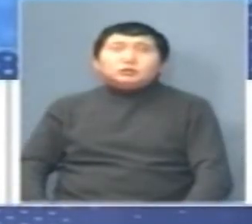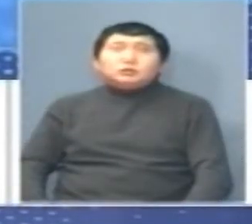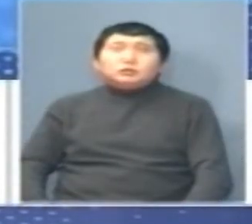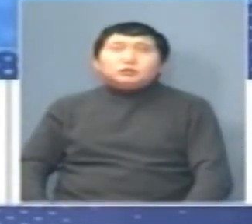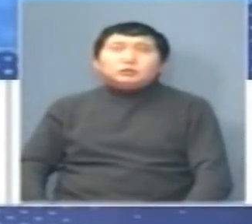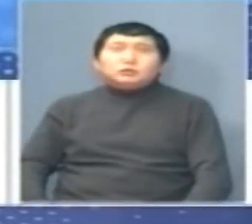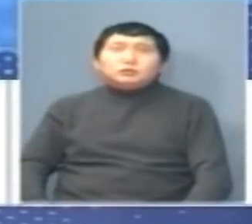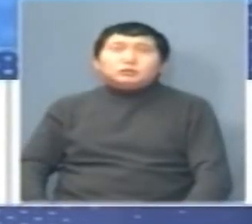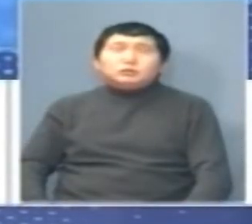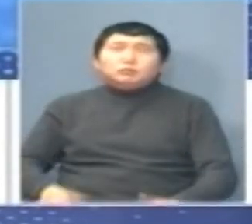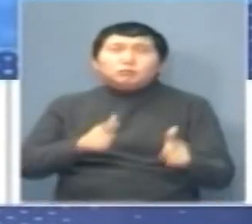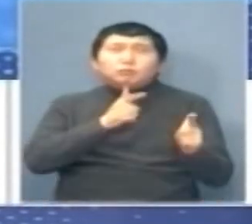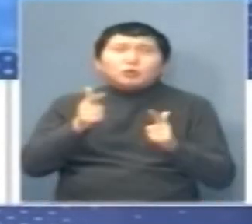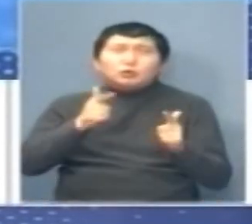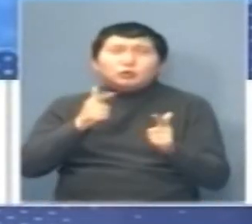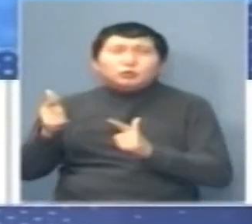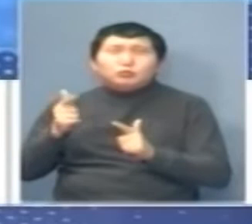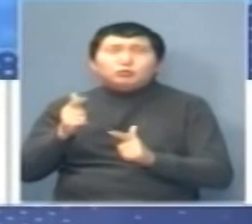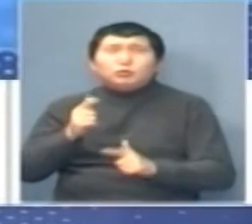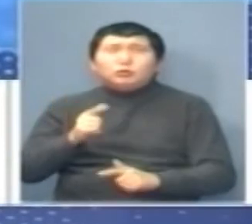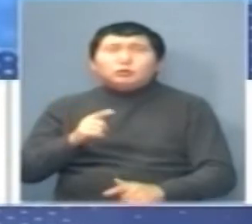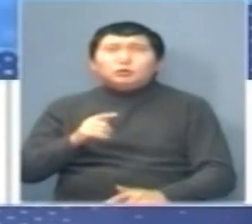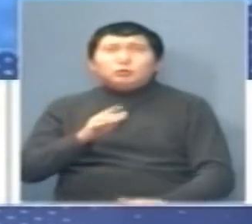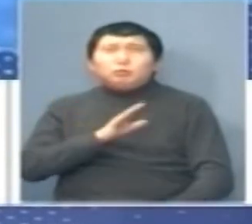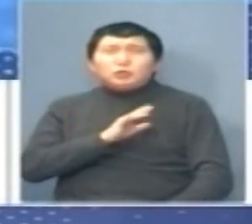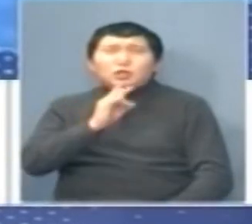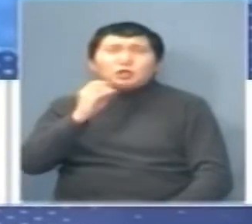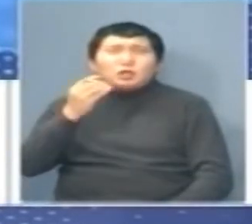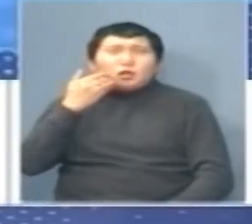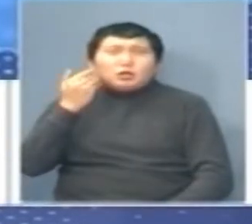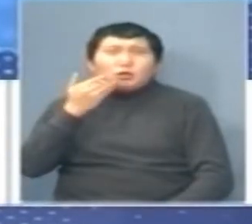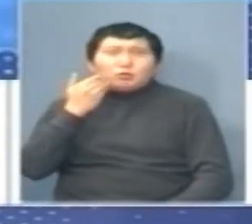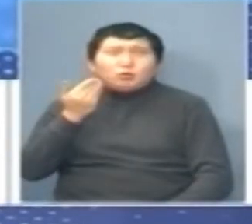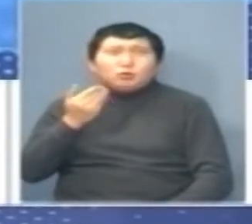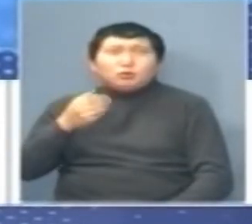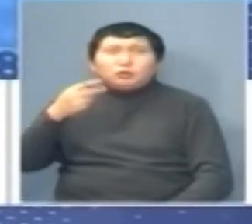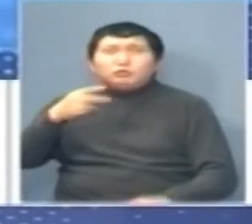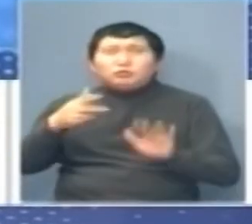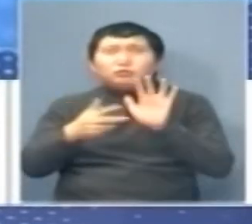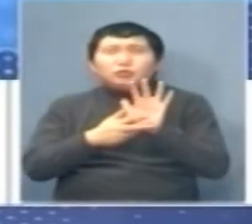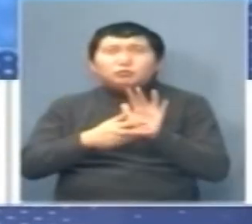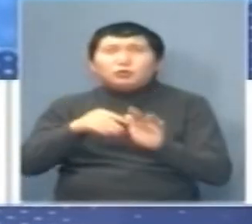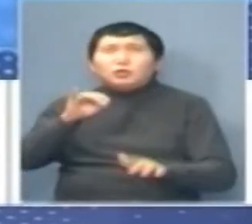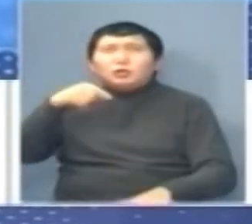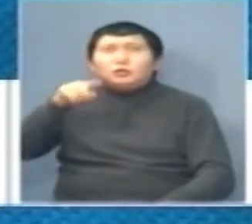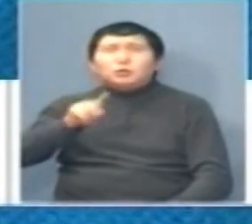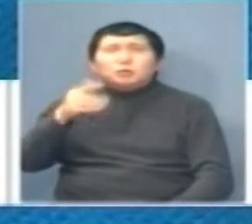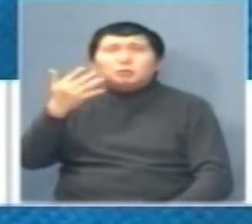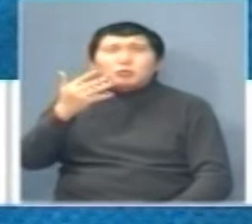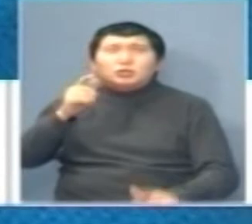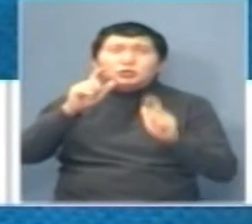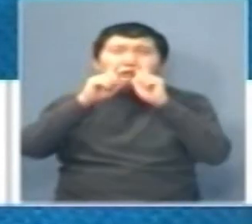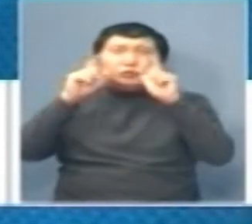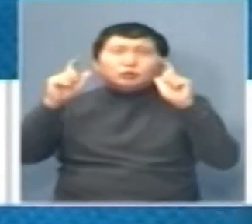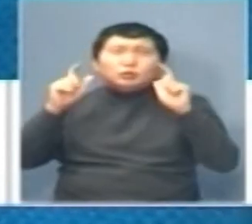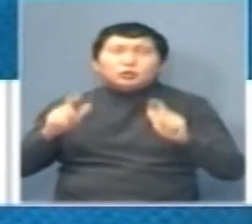Дайындық оңай болды деп айта алмаймын, бірақ ұйымда салдық. Менің бірінші рет қатысуым, әлі де үйренерім көп. 28-ші және нөмірі 5-ші орта мектепті бастап шығамын.